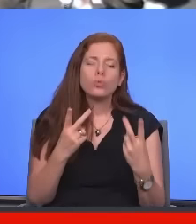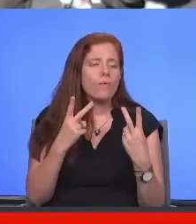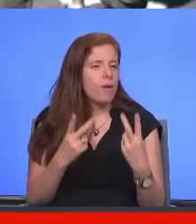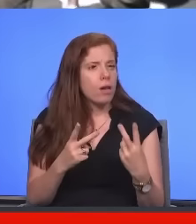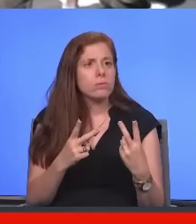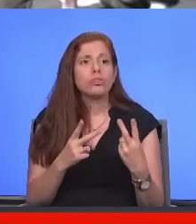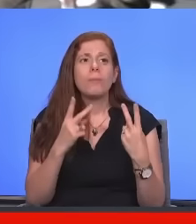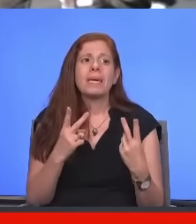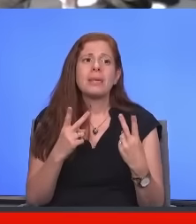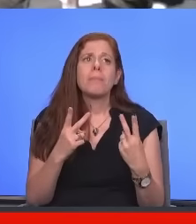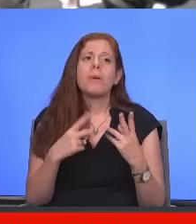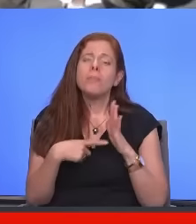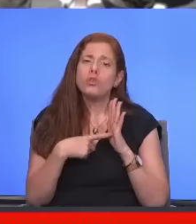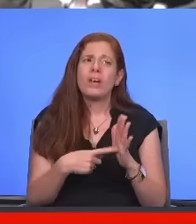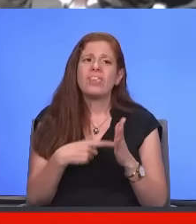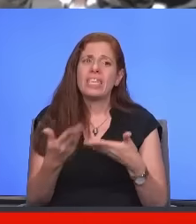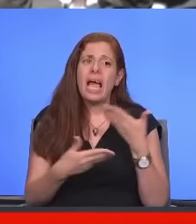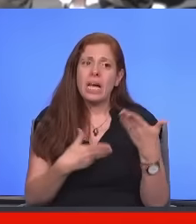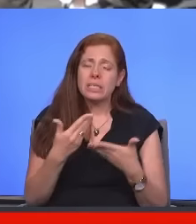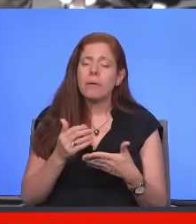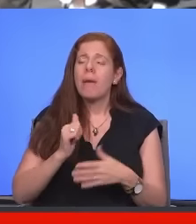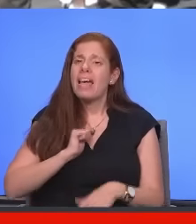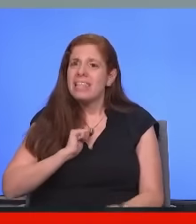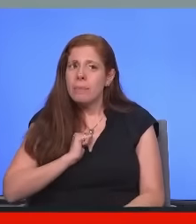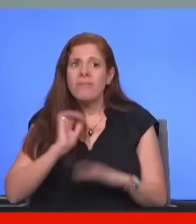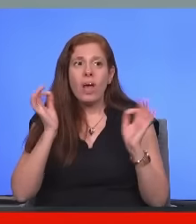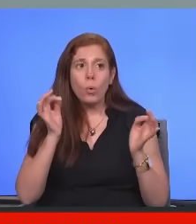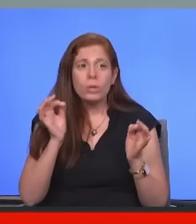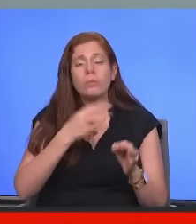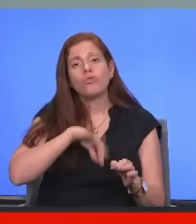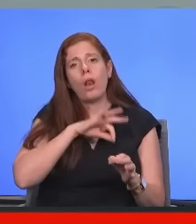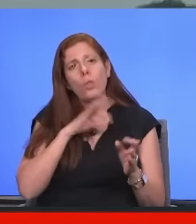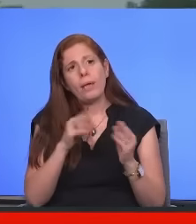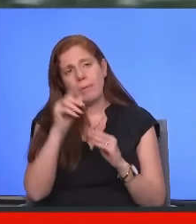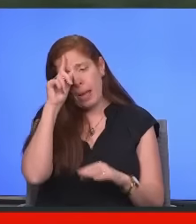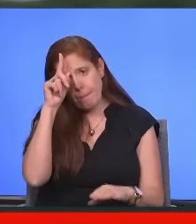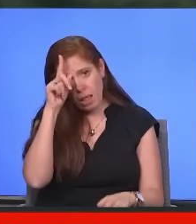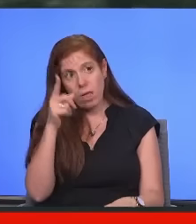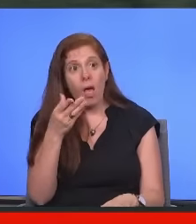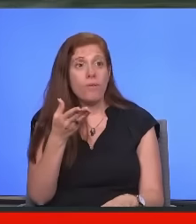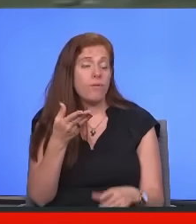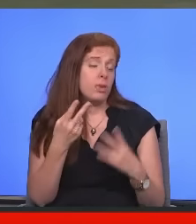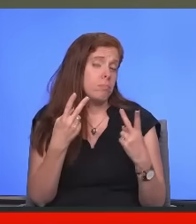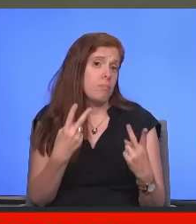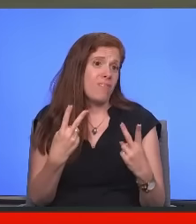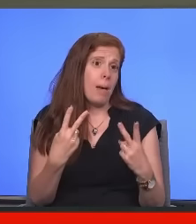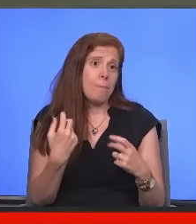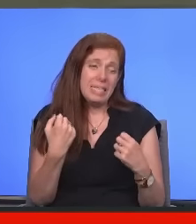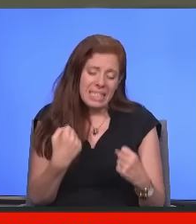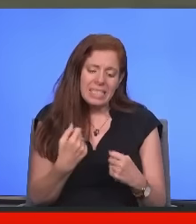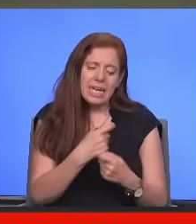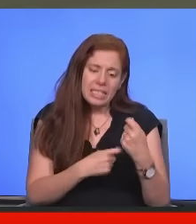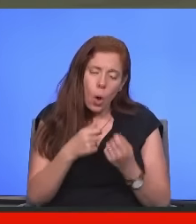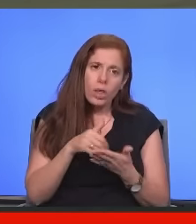את היחסים האינטימיים והייחודיים שלנו עם גרמניה, והיא מהווה בסיס לעסקאות המשך. מוטת